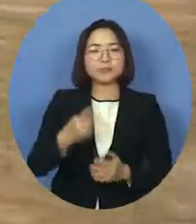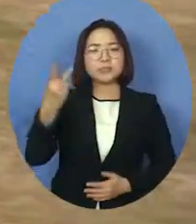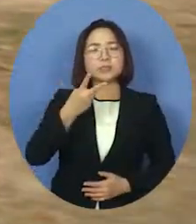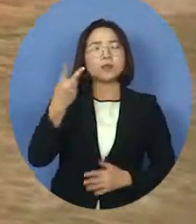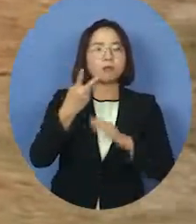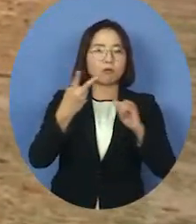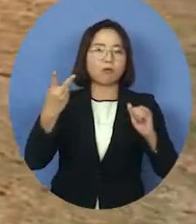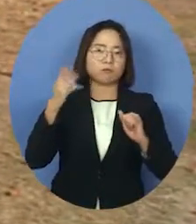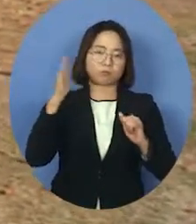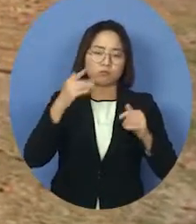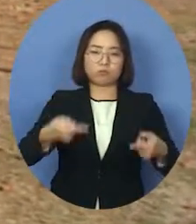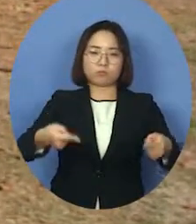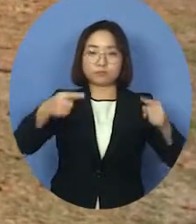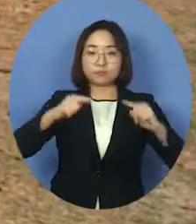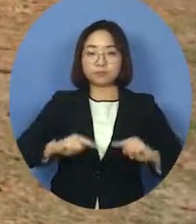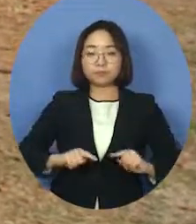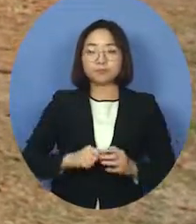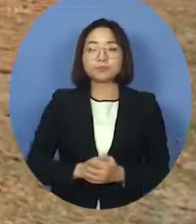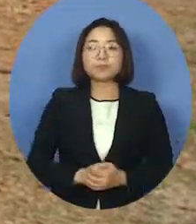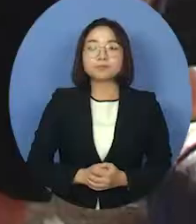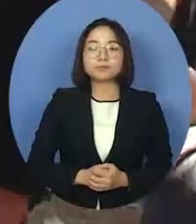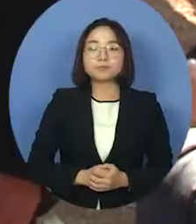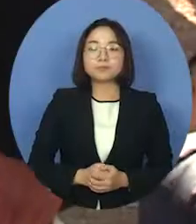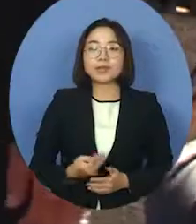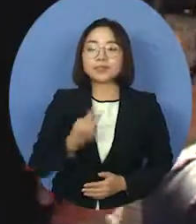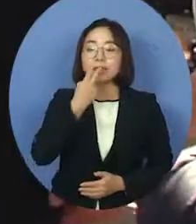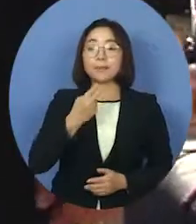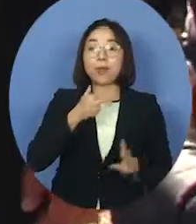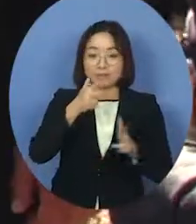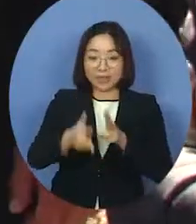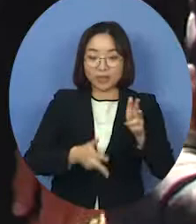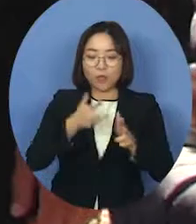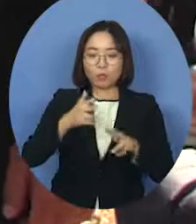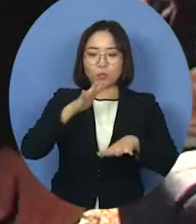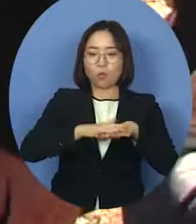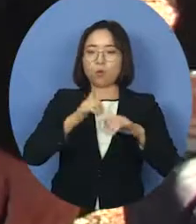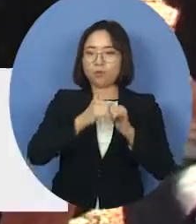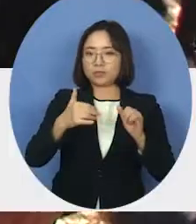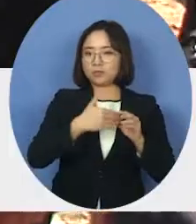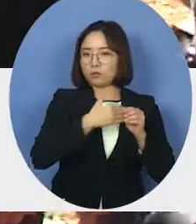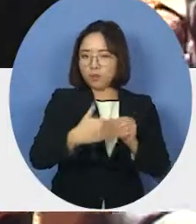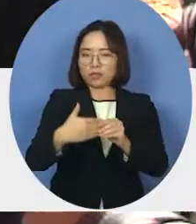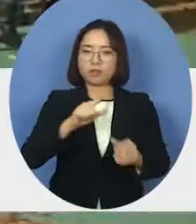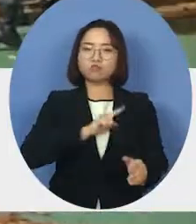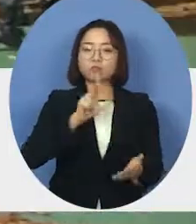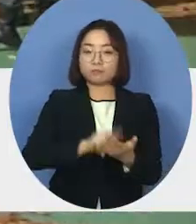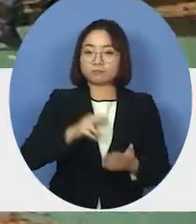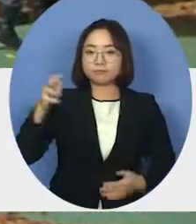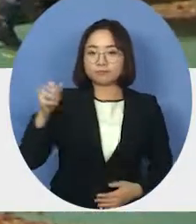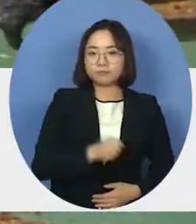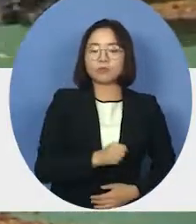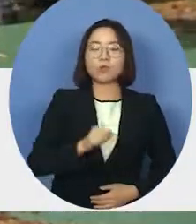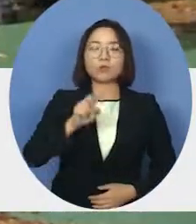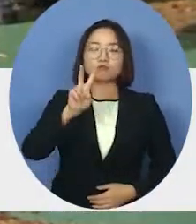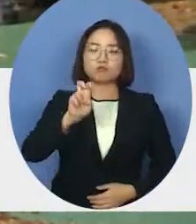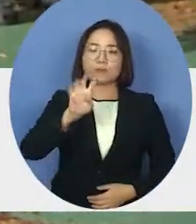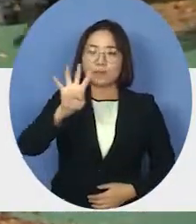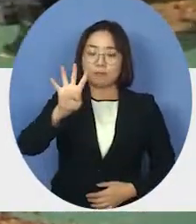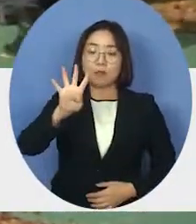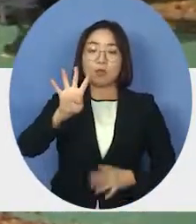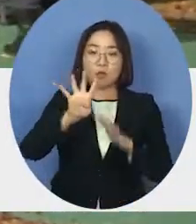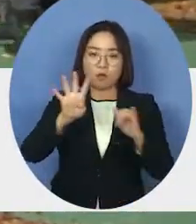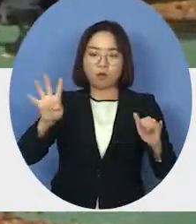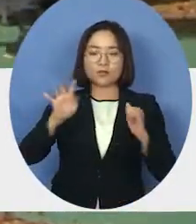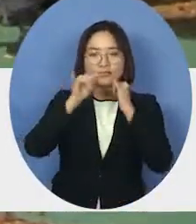시민들이 참여한 가운데 금상옥진의 해 생명산업을 농업인이 선도한다라는 주제로 농업인 24명에 대한